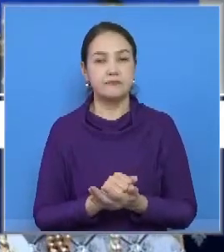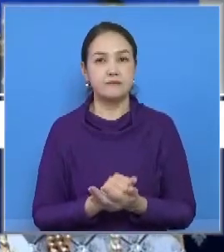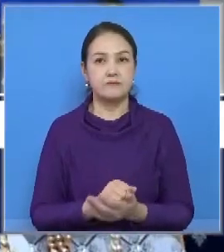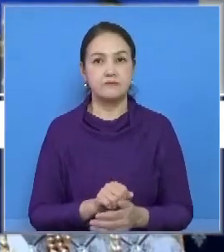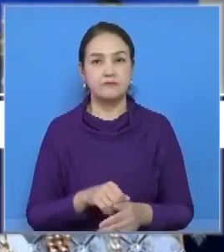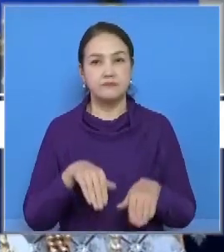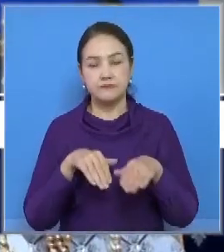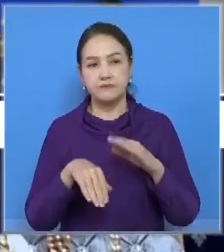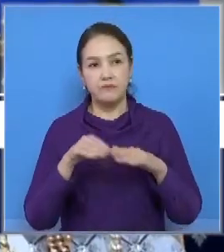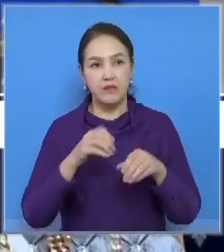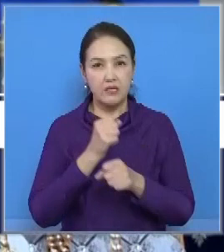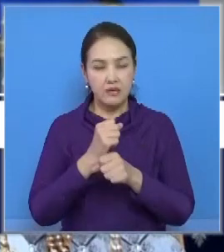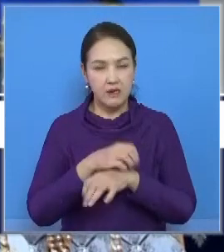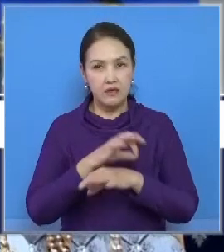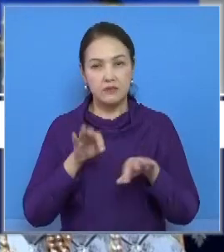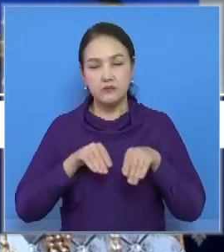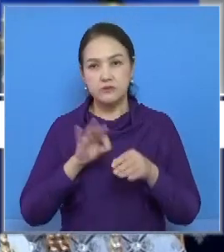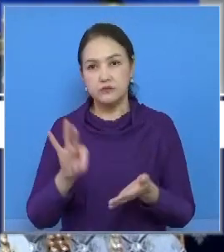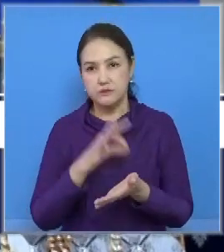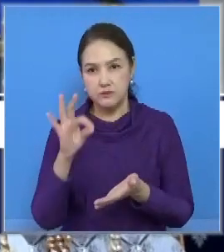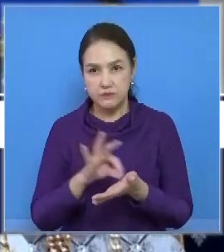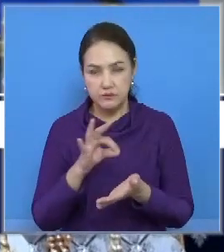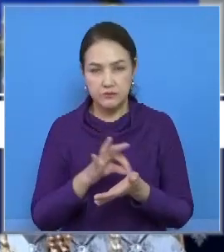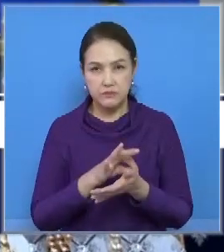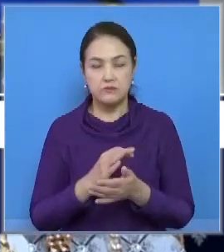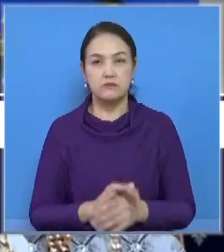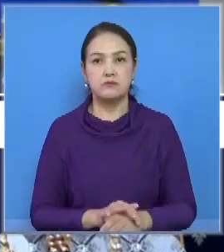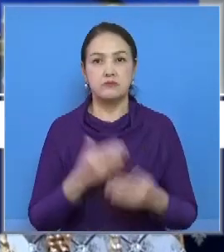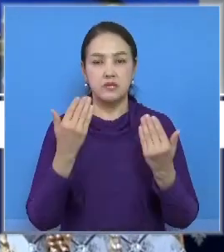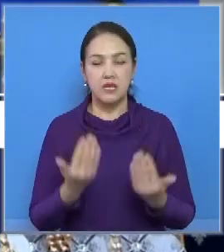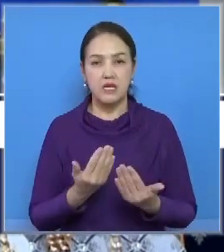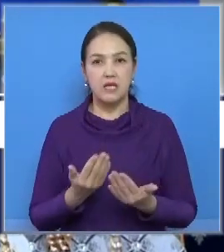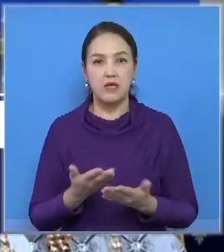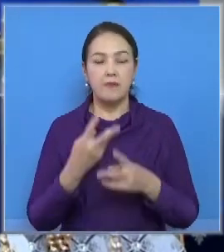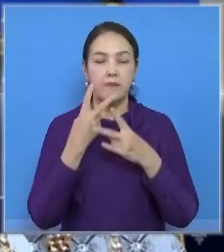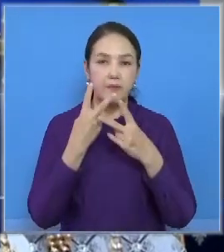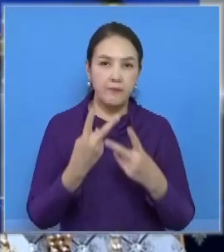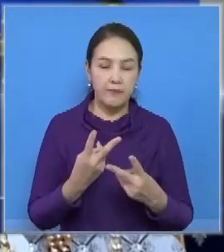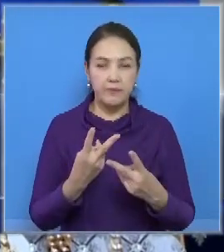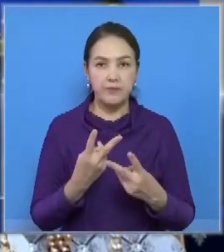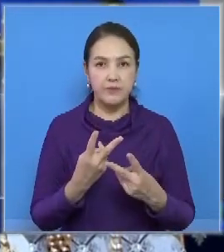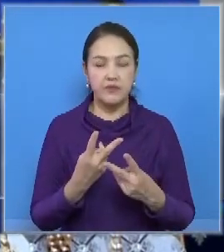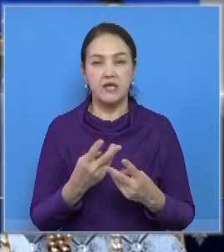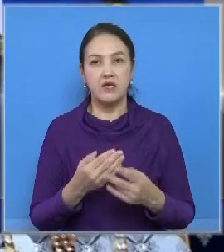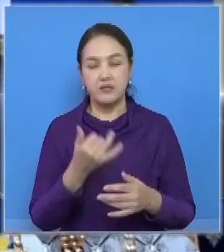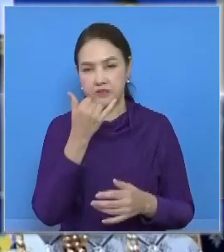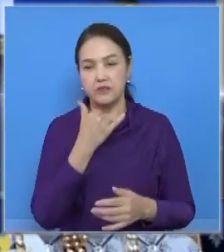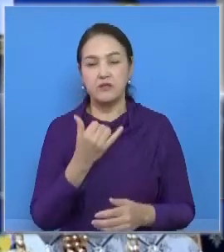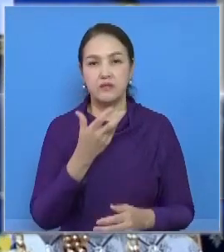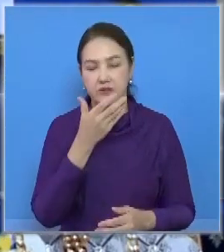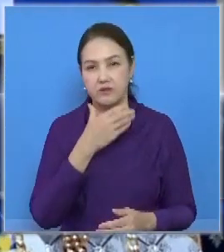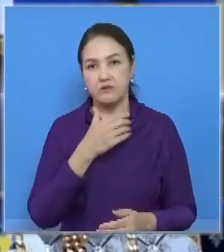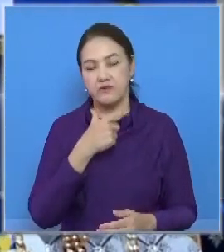Я занимаюсь рукоделием, шью. Вот сегодня я представляю коллекцию своих